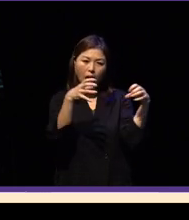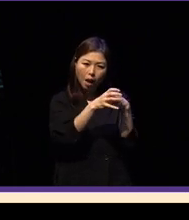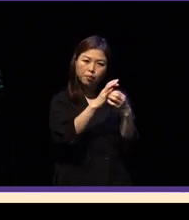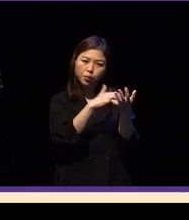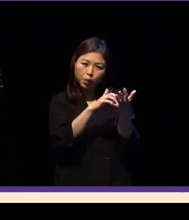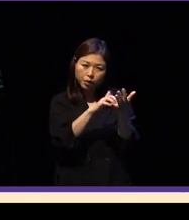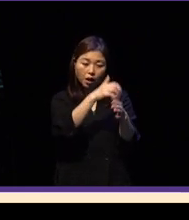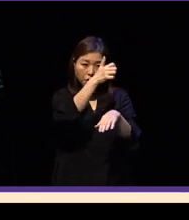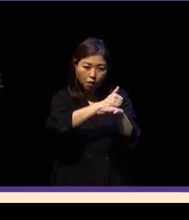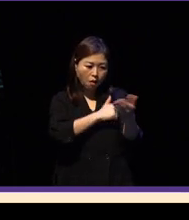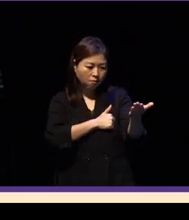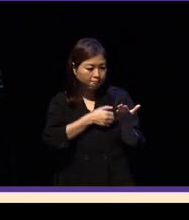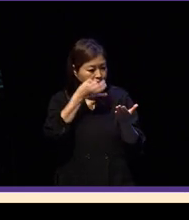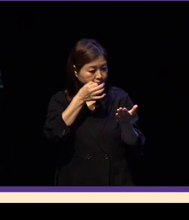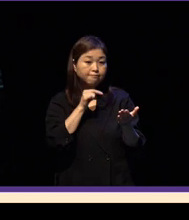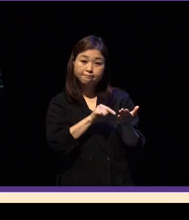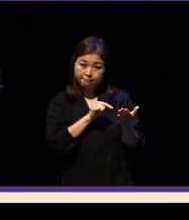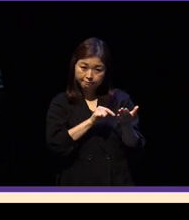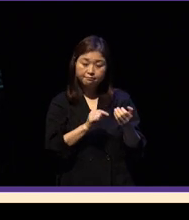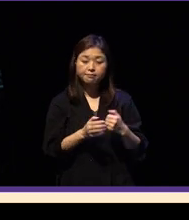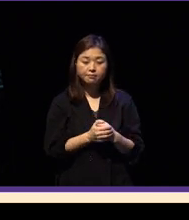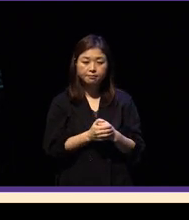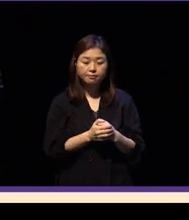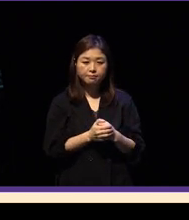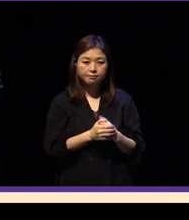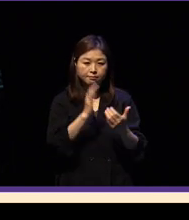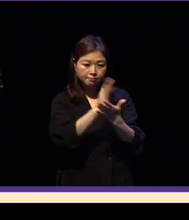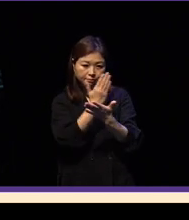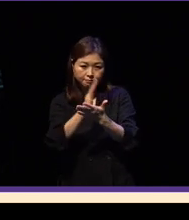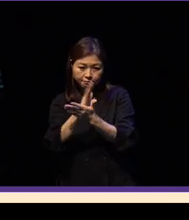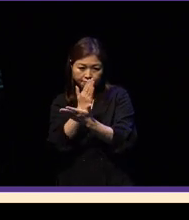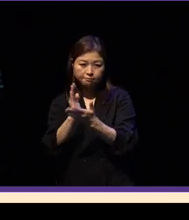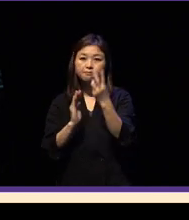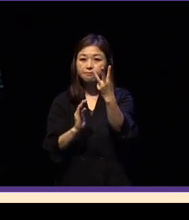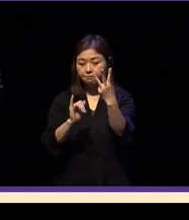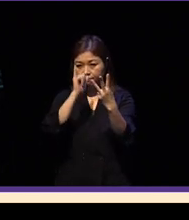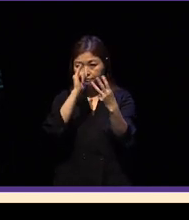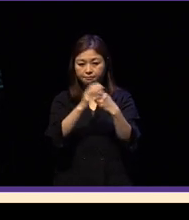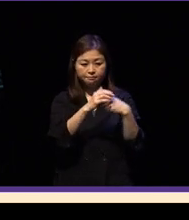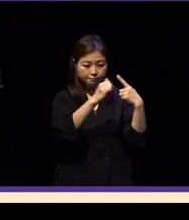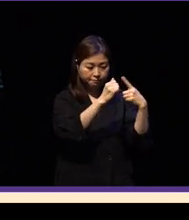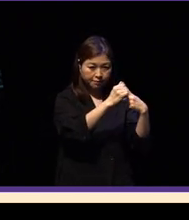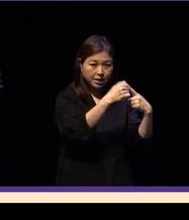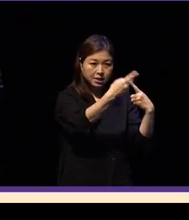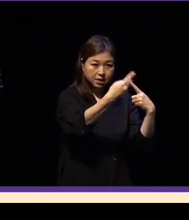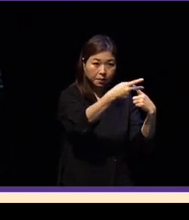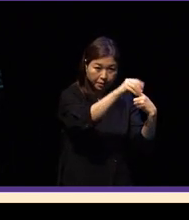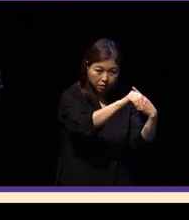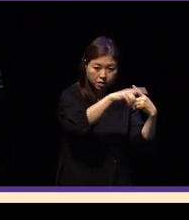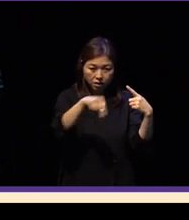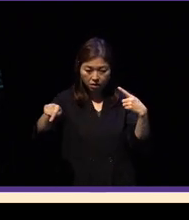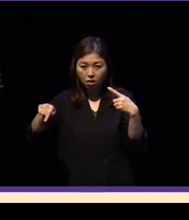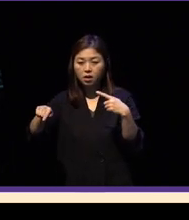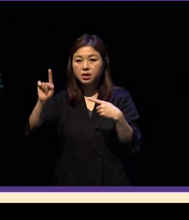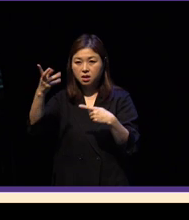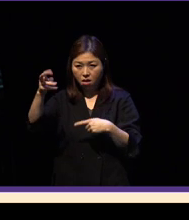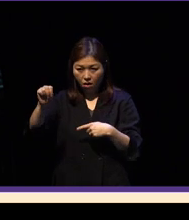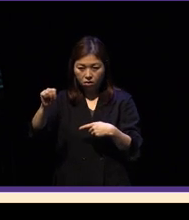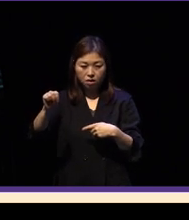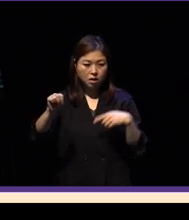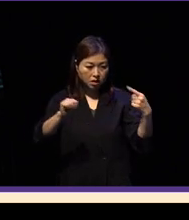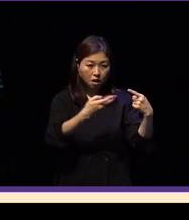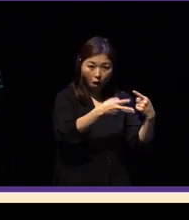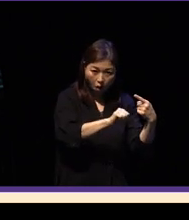뽑아서 정리를 해보았는데요. 크게 세 가지 유형으로 나누었습니다. 2천만 원에서 1억 원까지, 그리고 1억 원에서 3억